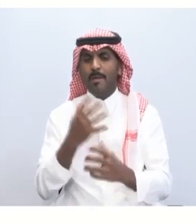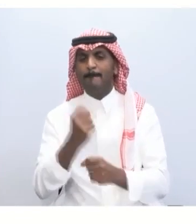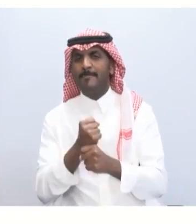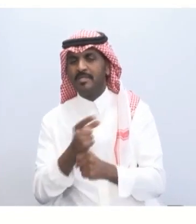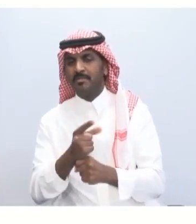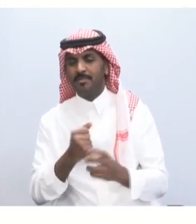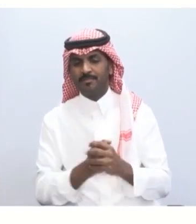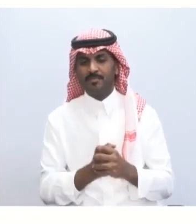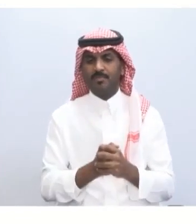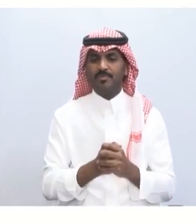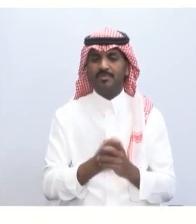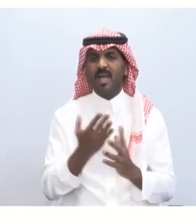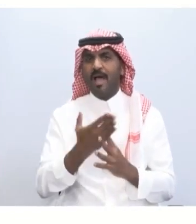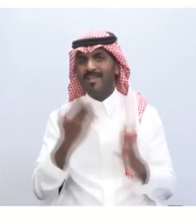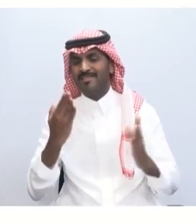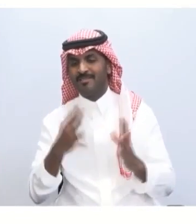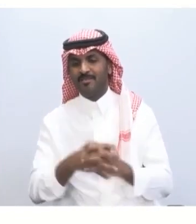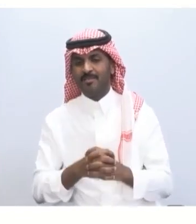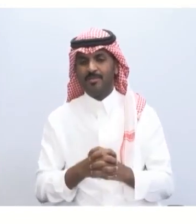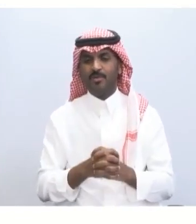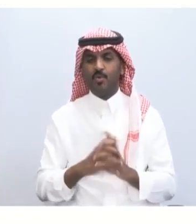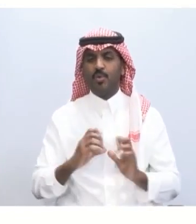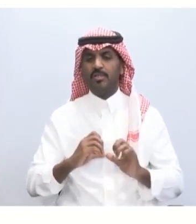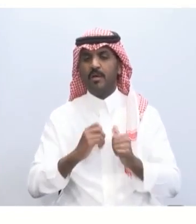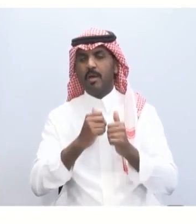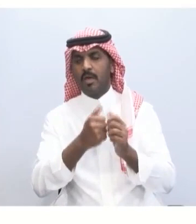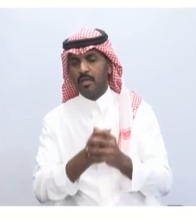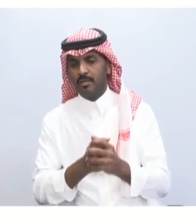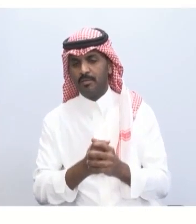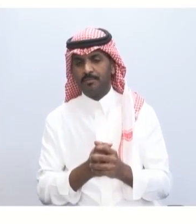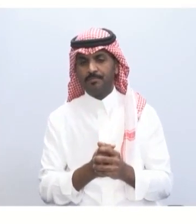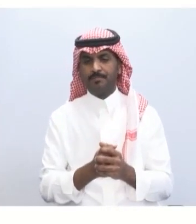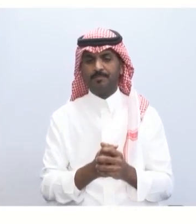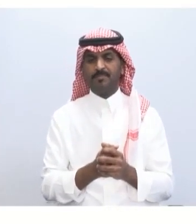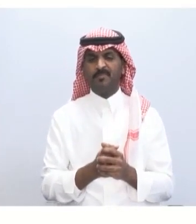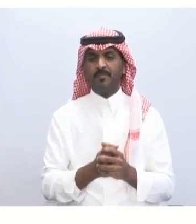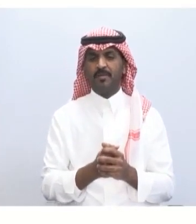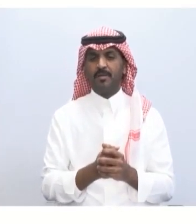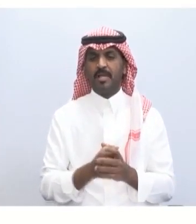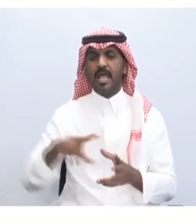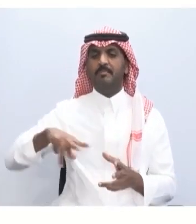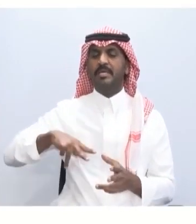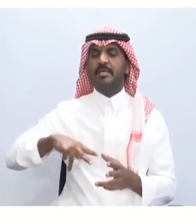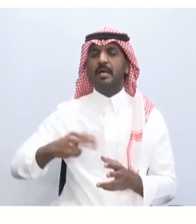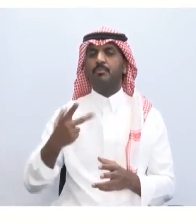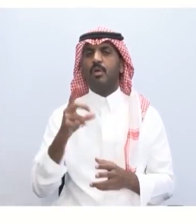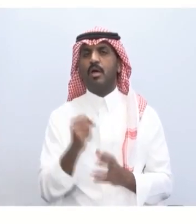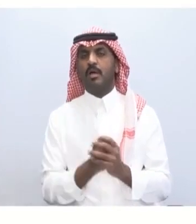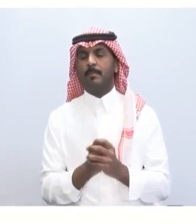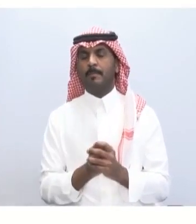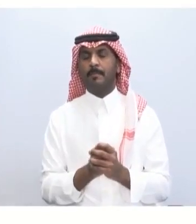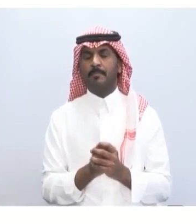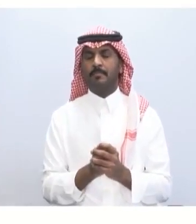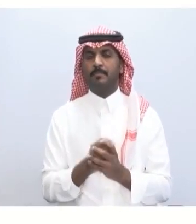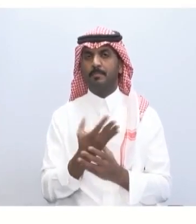به لكنه تخلص وتمكن الامام والامير عبد الله